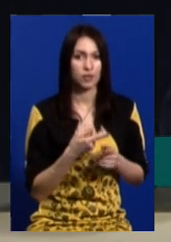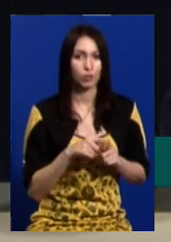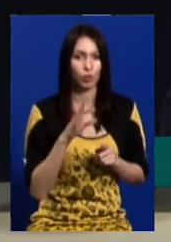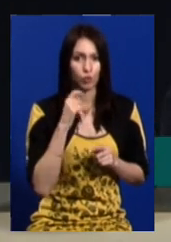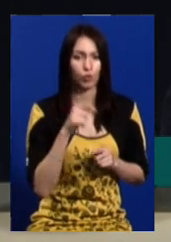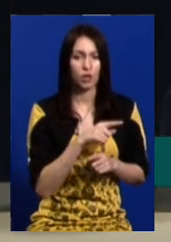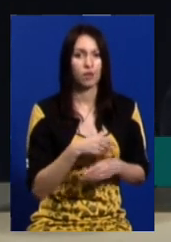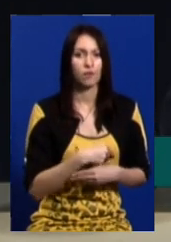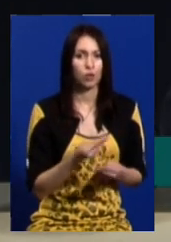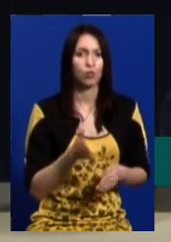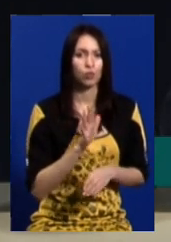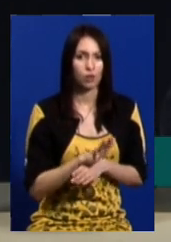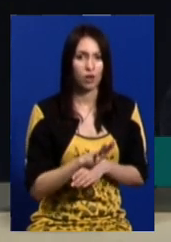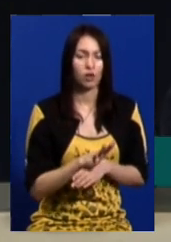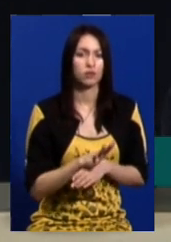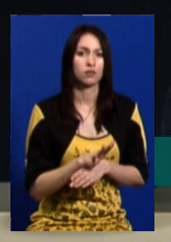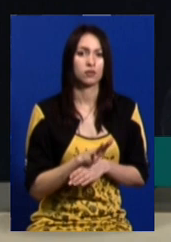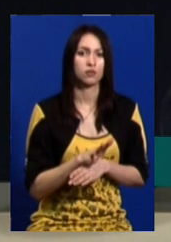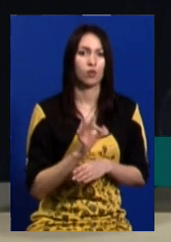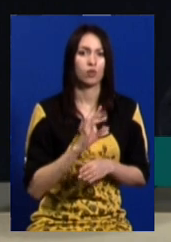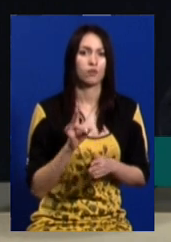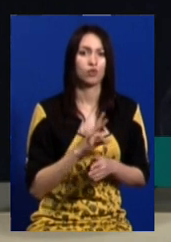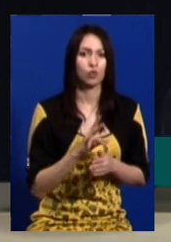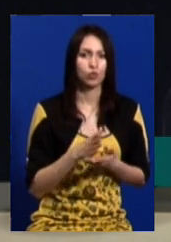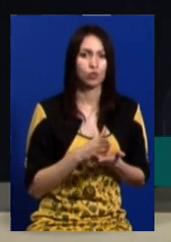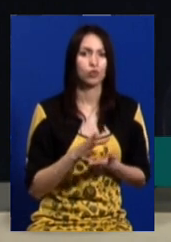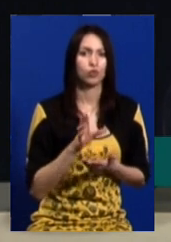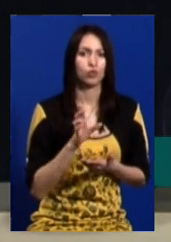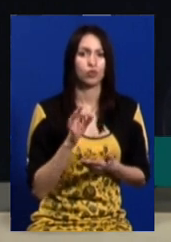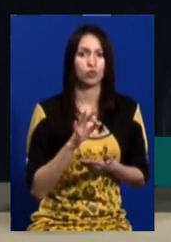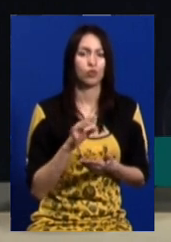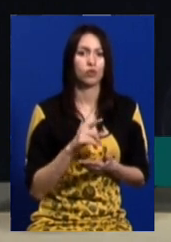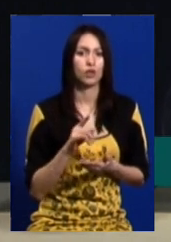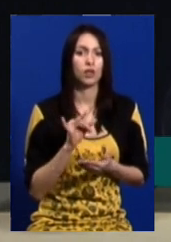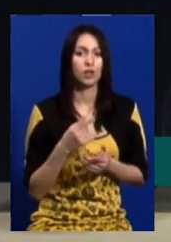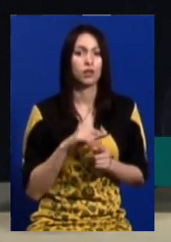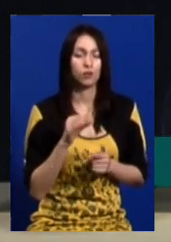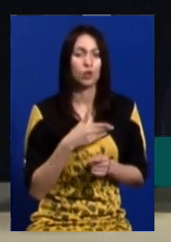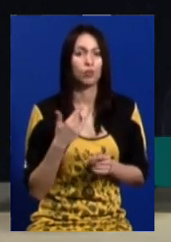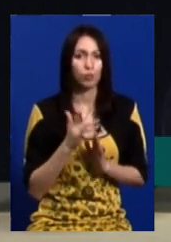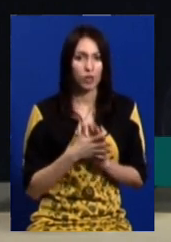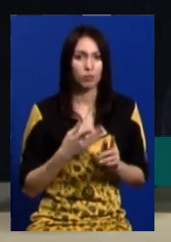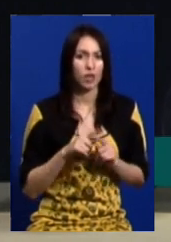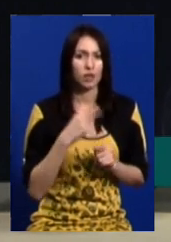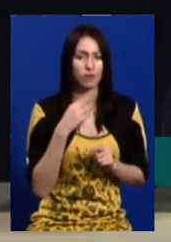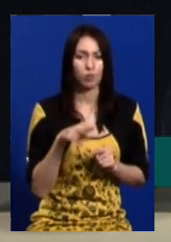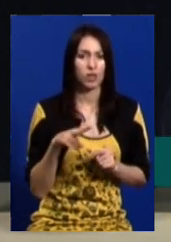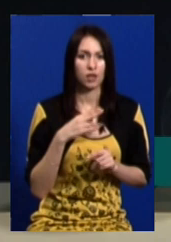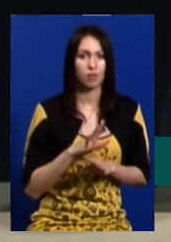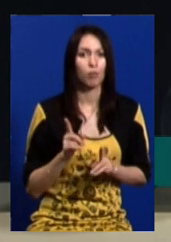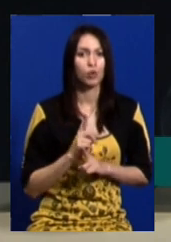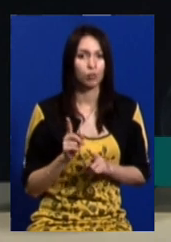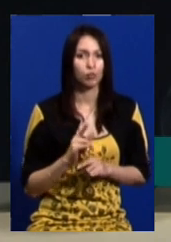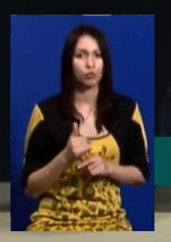вони видають укази про заборону священнослужіння, звершення різних там таїнств, це все. Але ми приймаємо, на це уваги не звертаємо, тому що ми